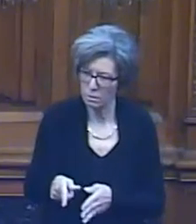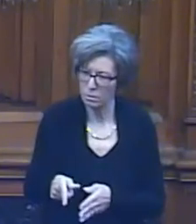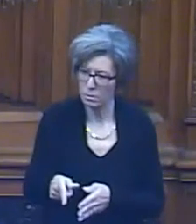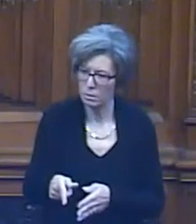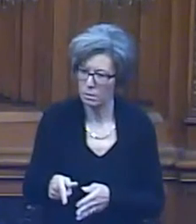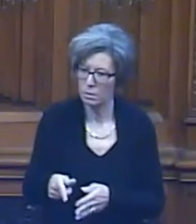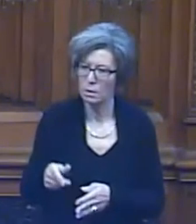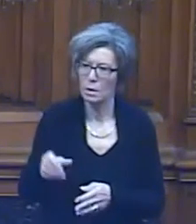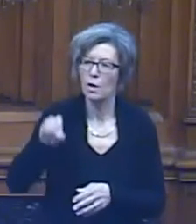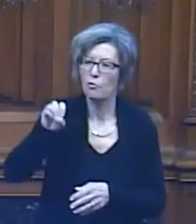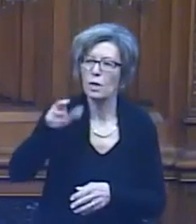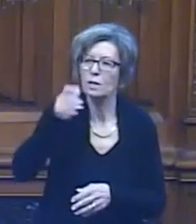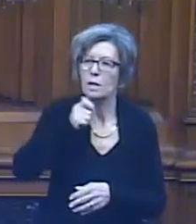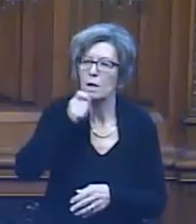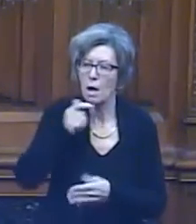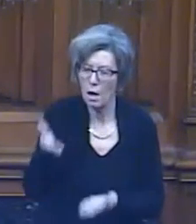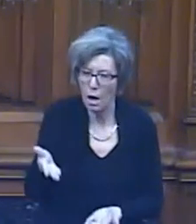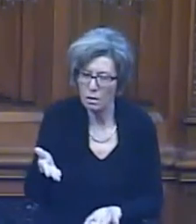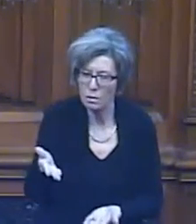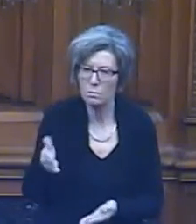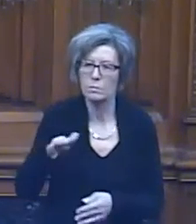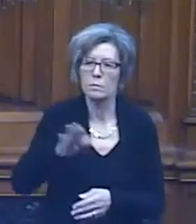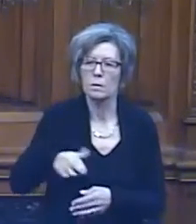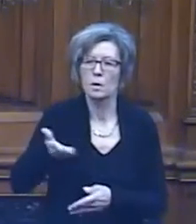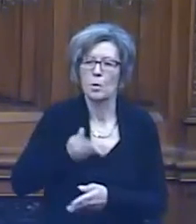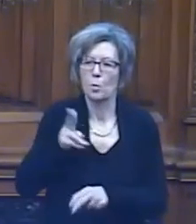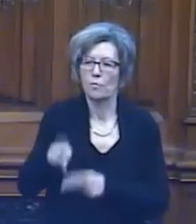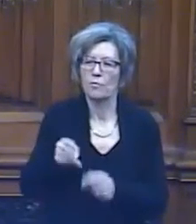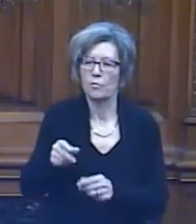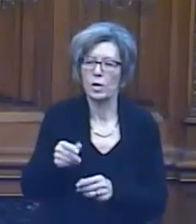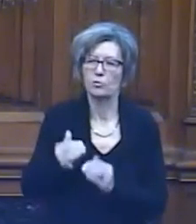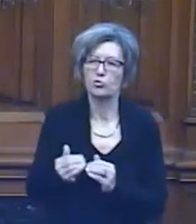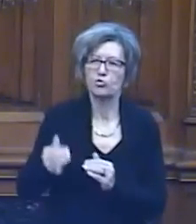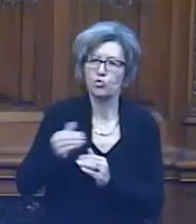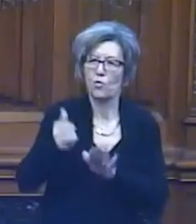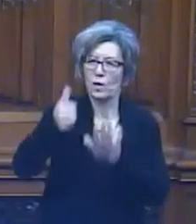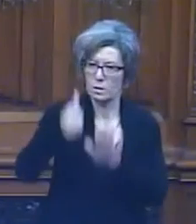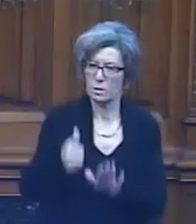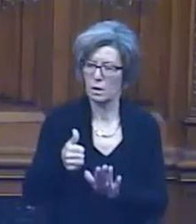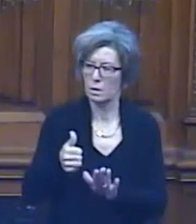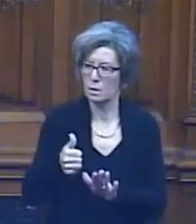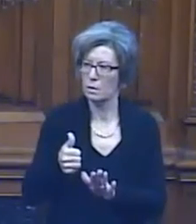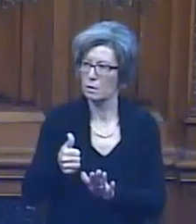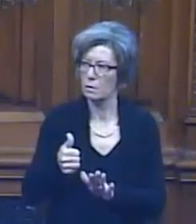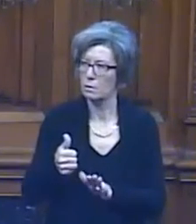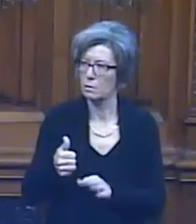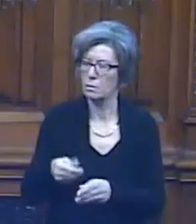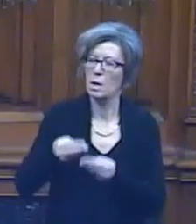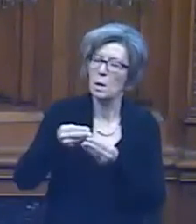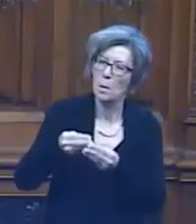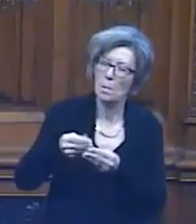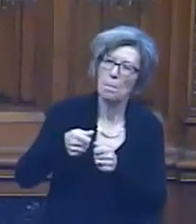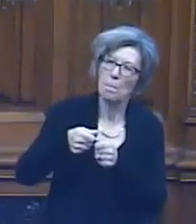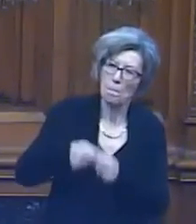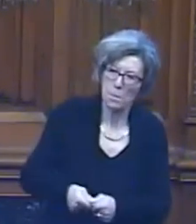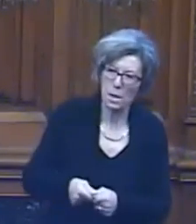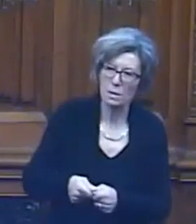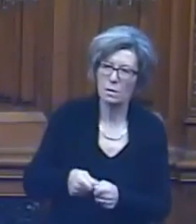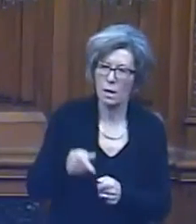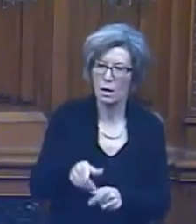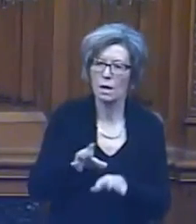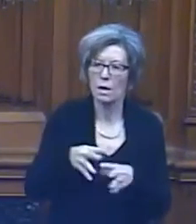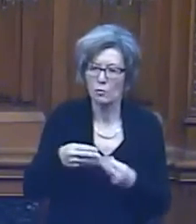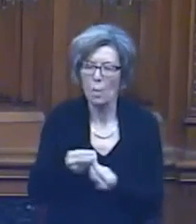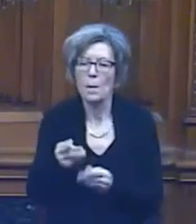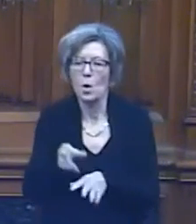Das 14-jährige Kind erhält Pflegegeld Stufe 6. Miete, und die Familie hat das Glück,